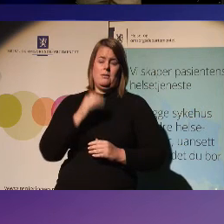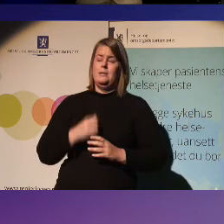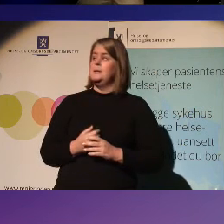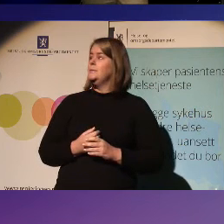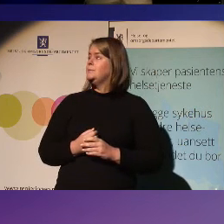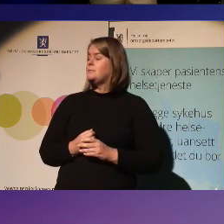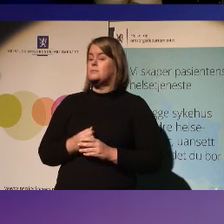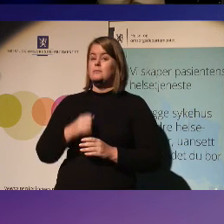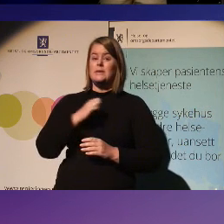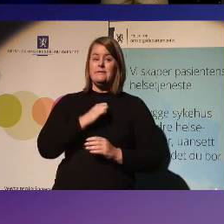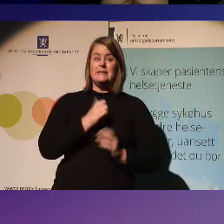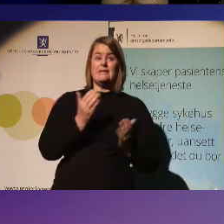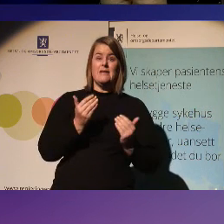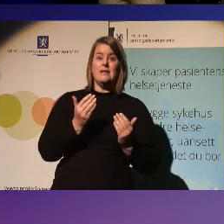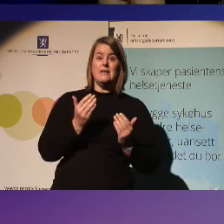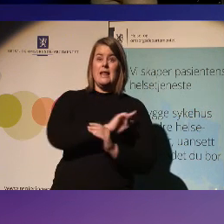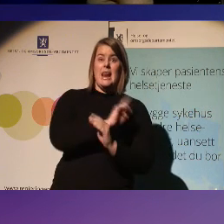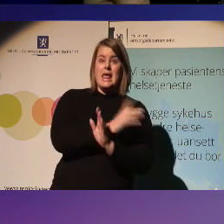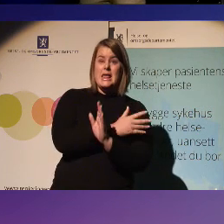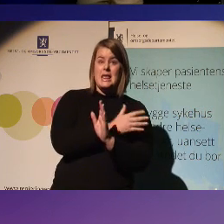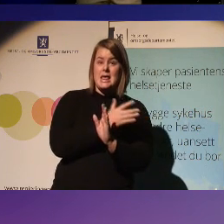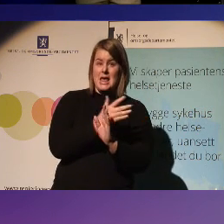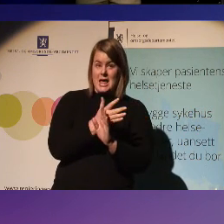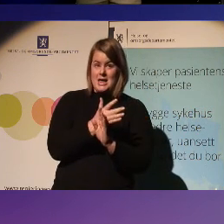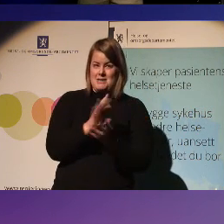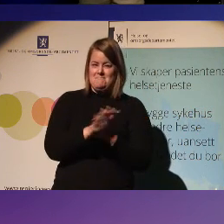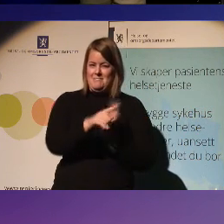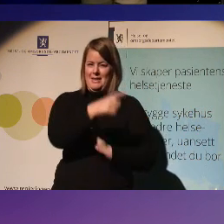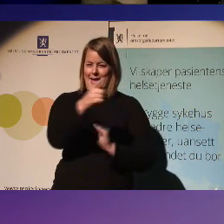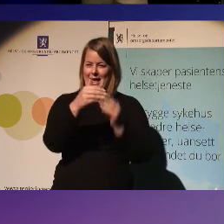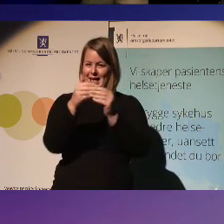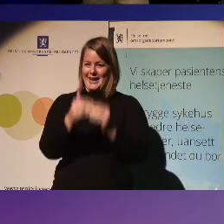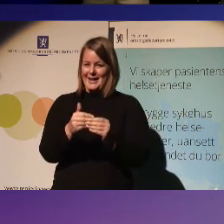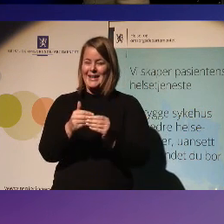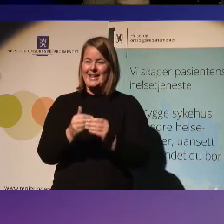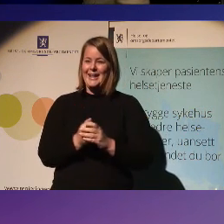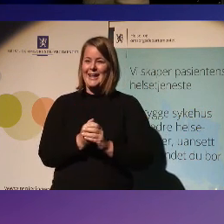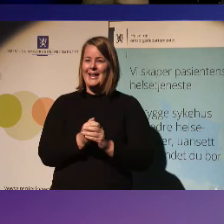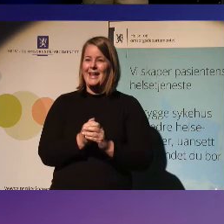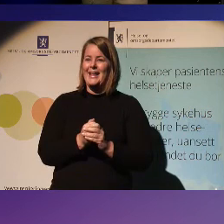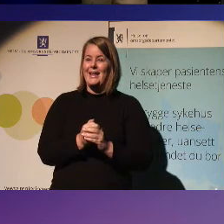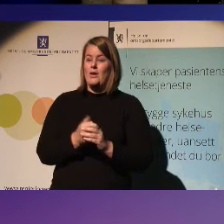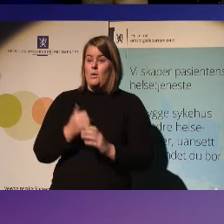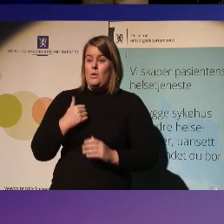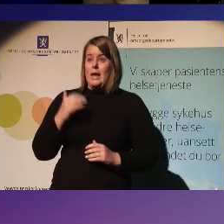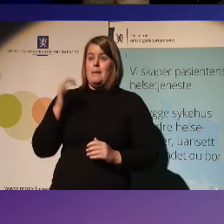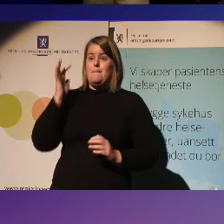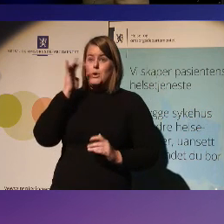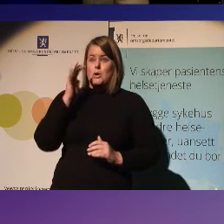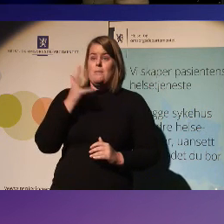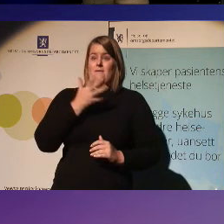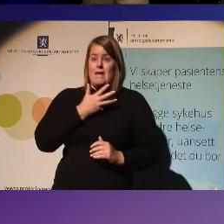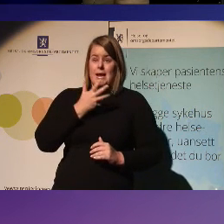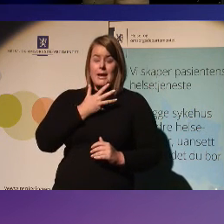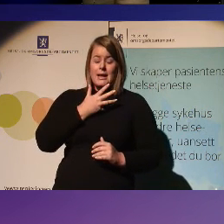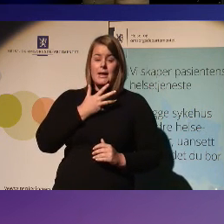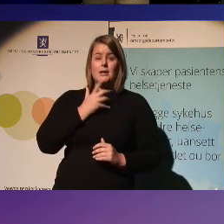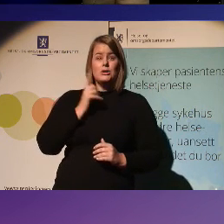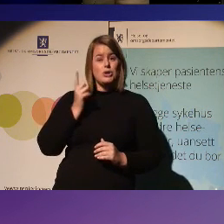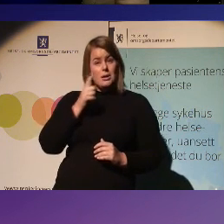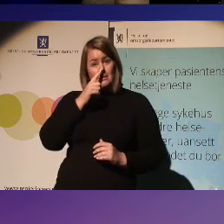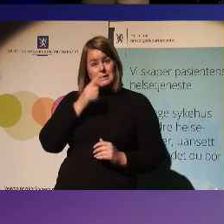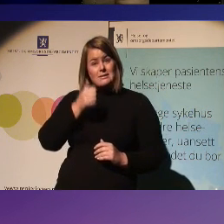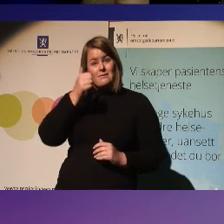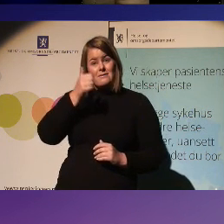Har han ventet for lenge? Det vel ikke veldig mange som uenige om det svaret. Det som veldig bekymrer meg veldig her, at den